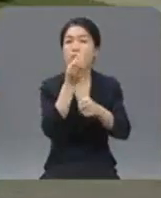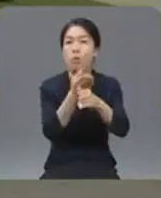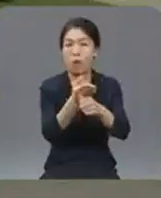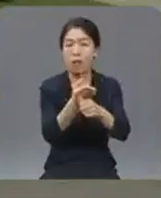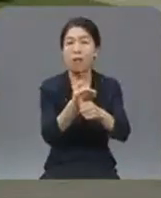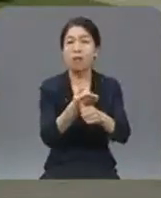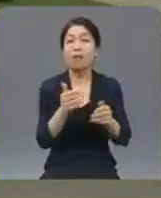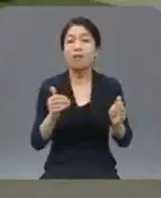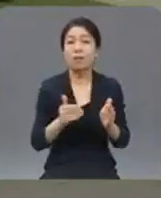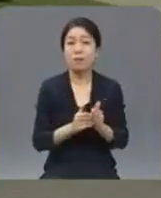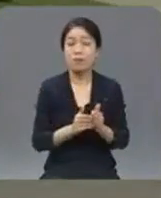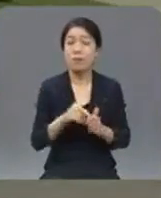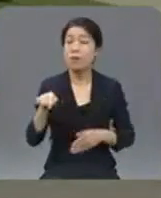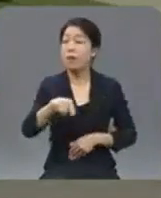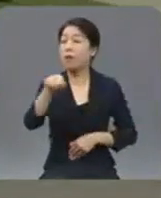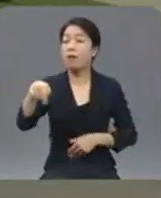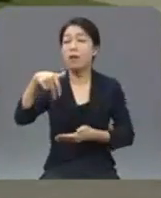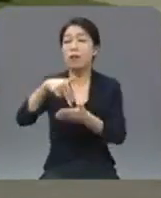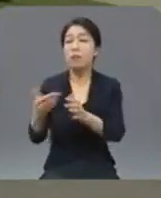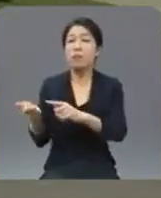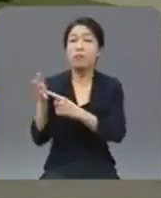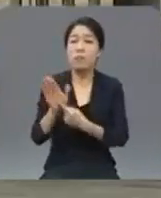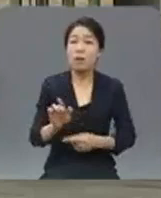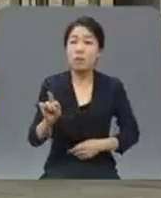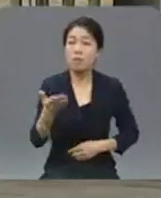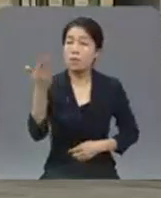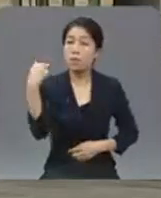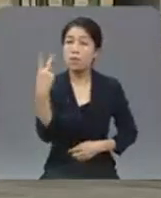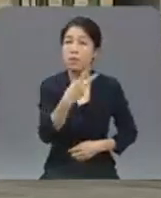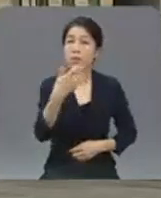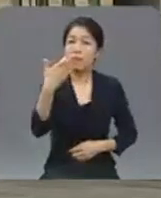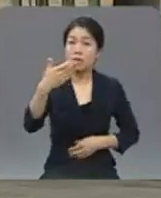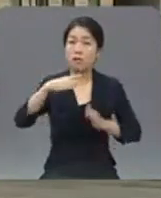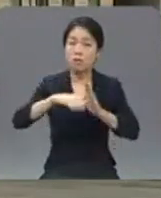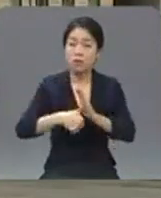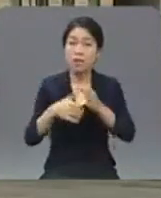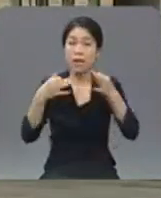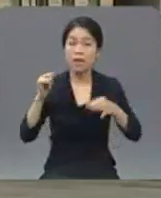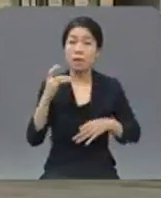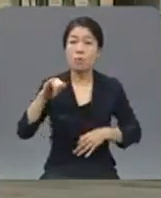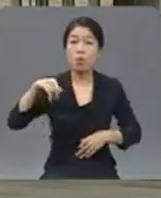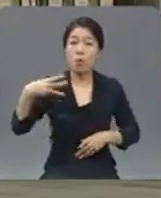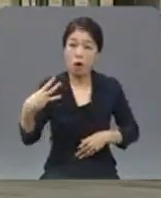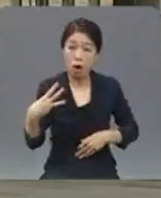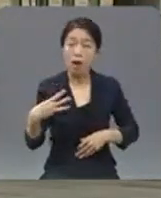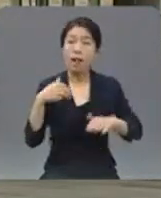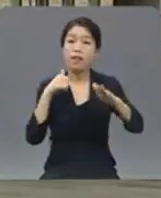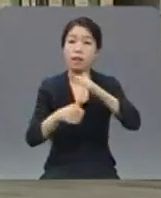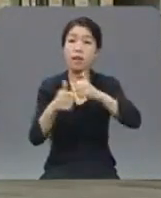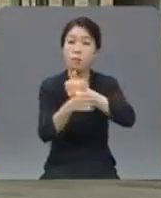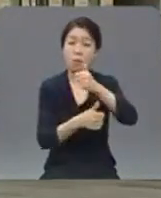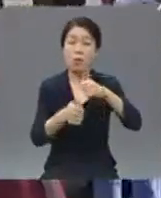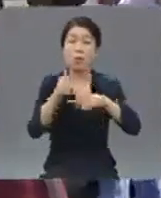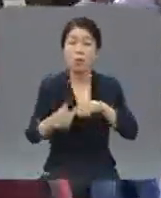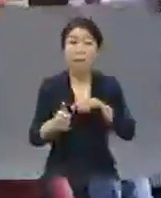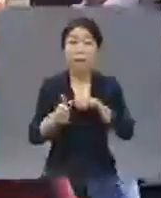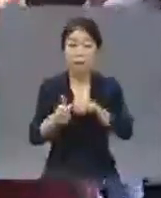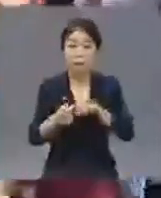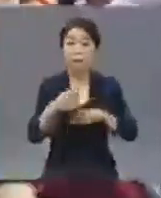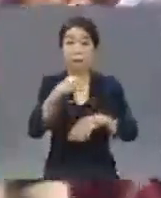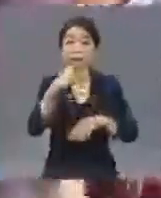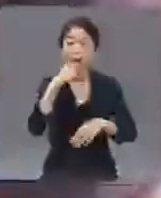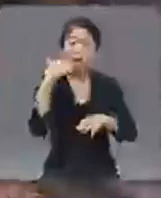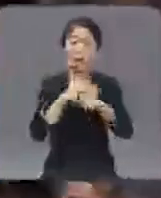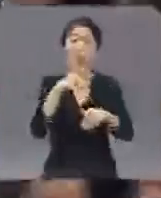밝혔습니다 민화협은 입장문을 내고 지난 2019년 김홍걸 당시 민화 역 대표 상임위장의 대북